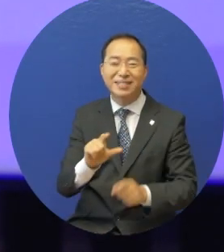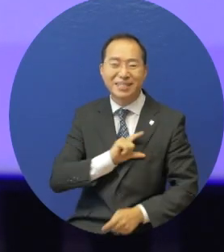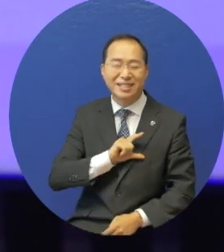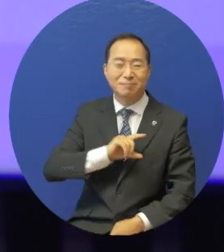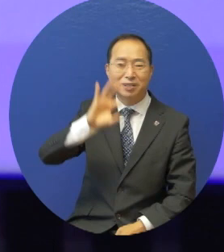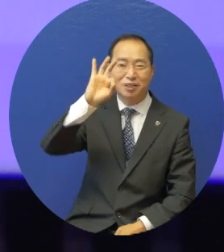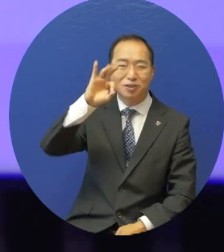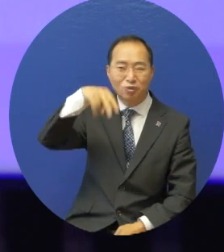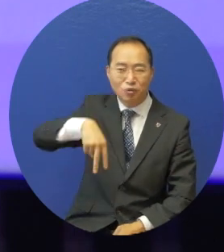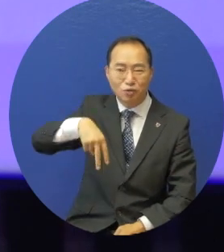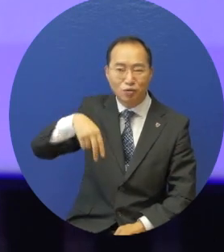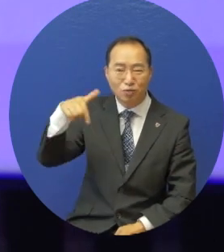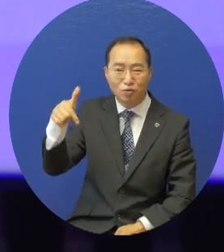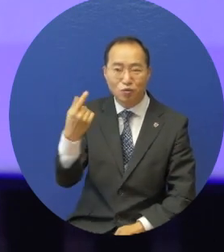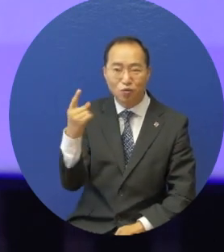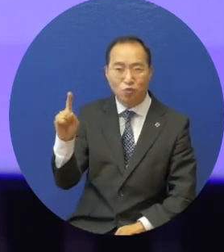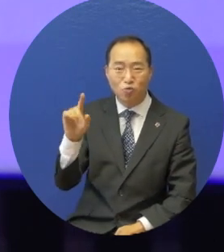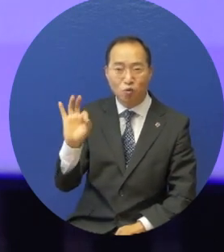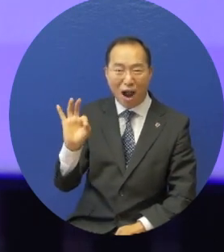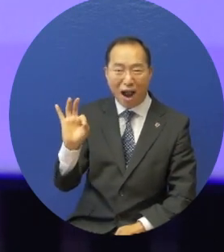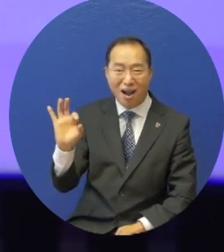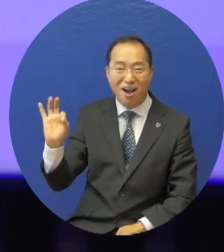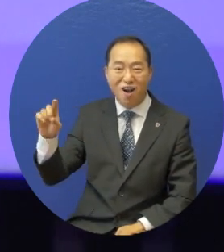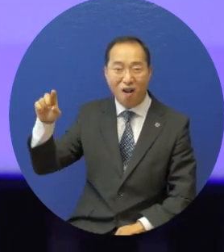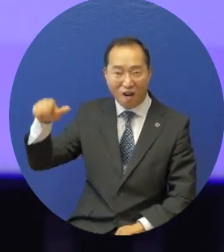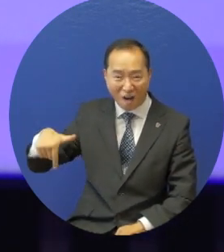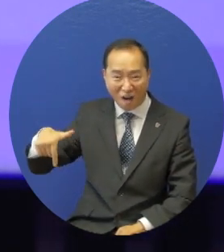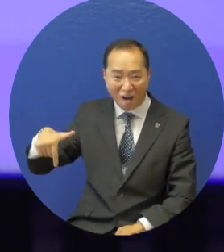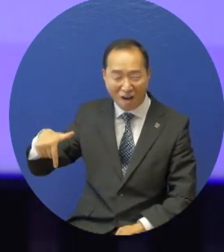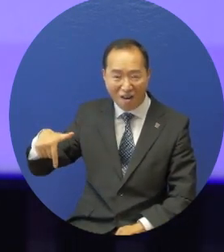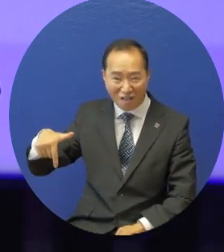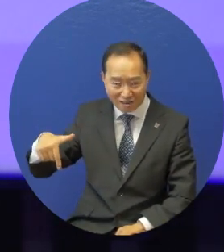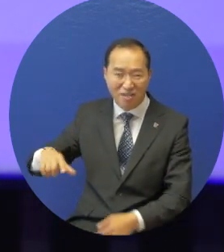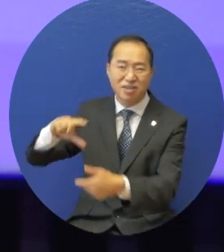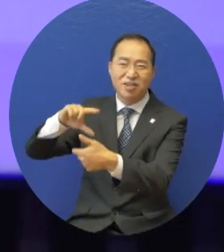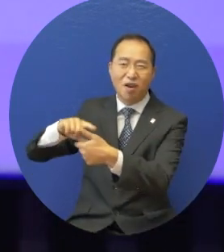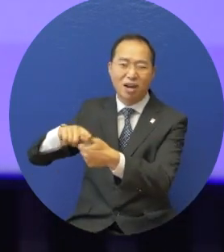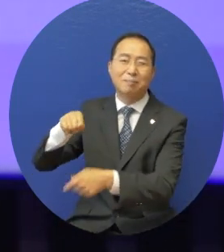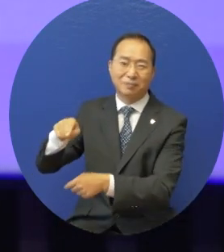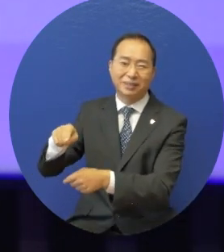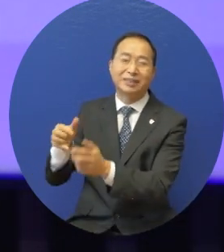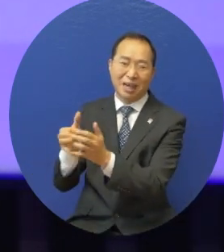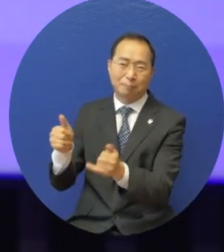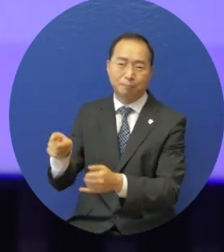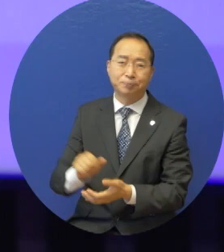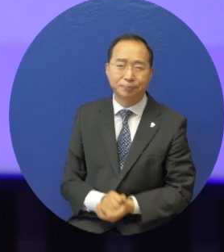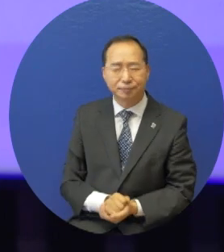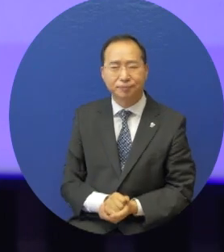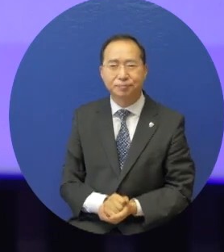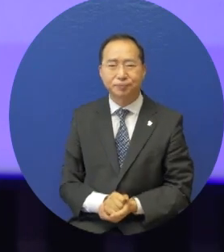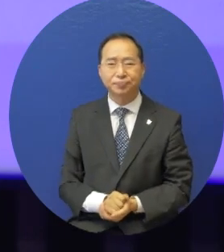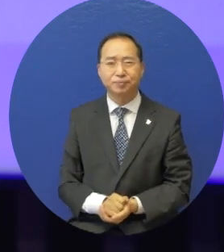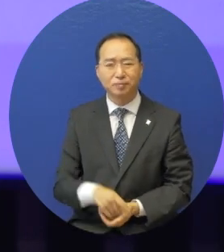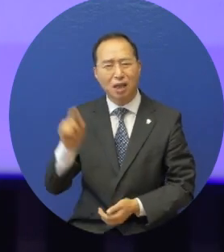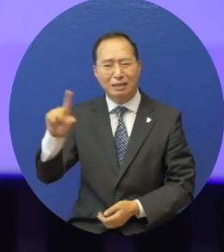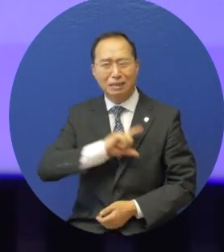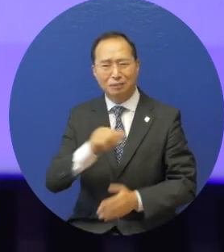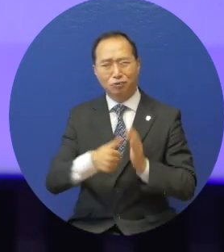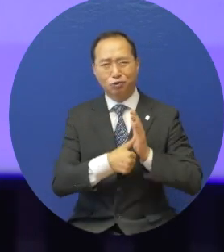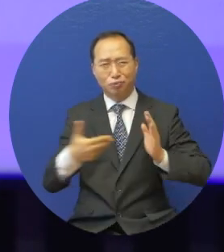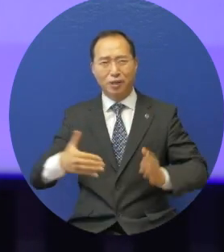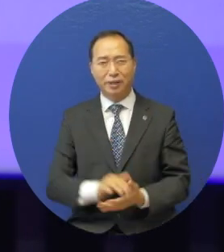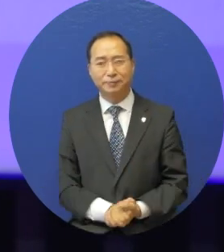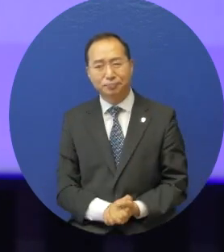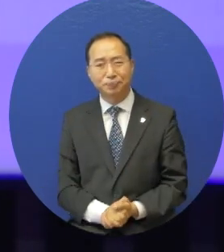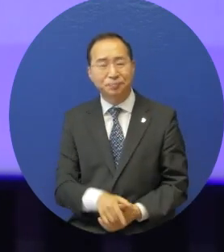이게 유광억이라고 하는 분인데 영남 분이에요. 워낙 유명해가지고 그 한양에서 과거 시험을 감독하는